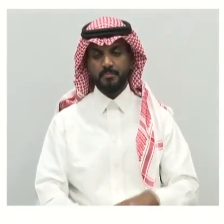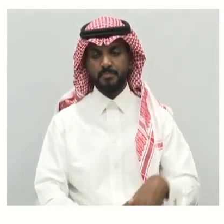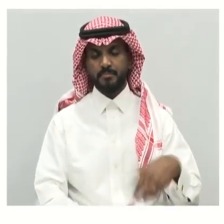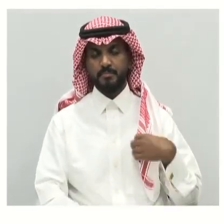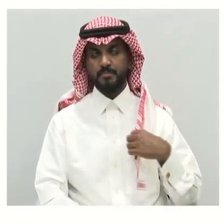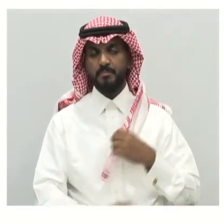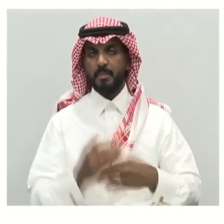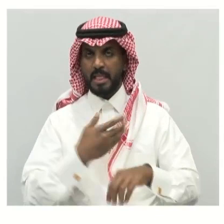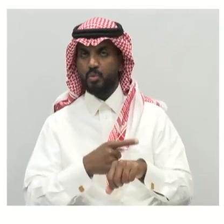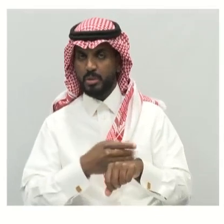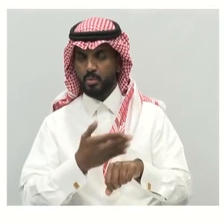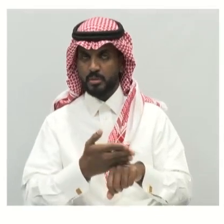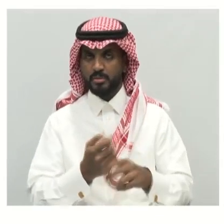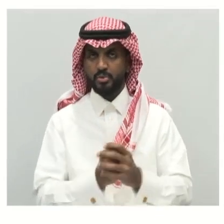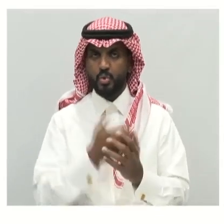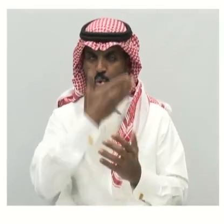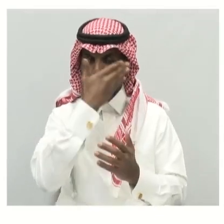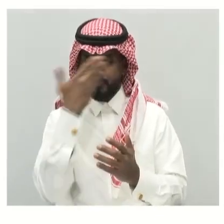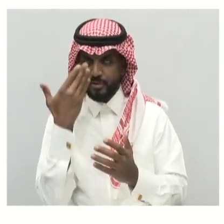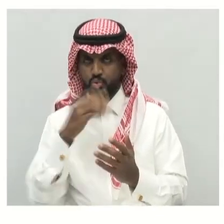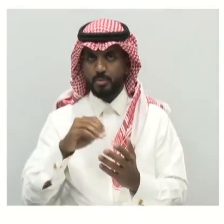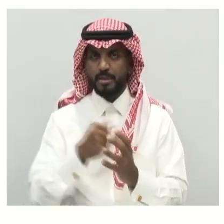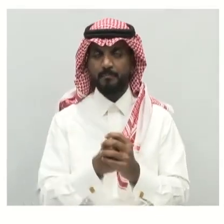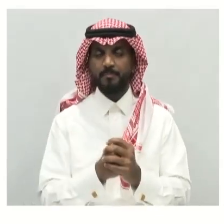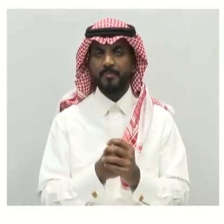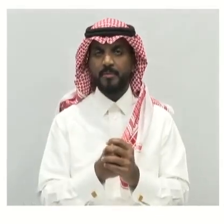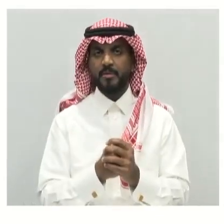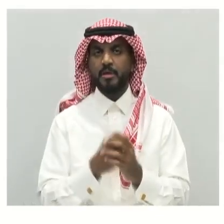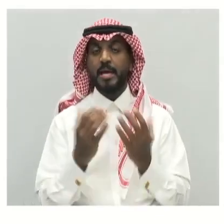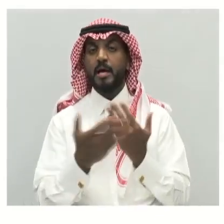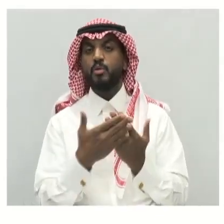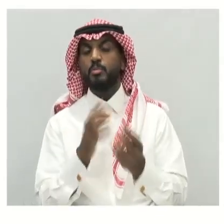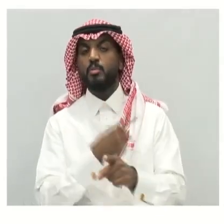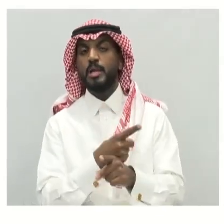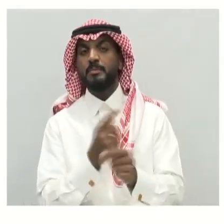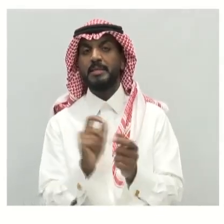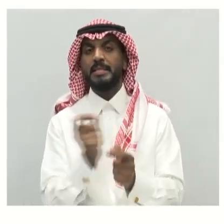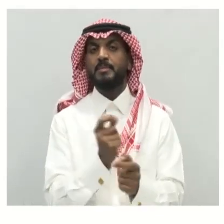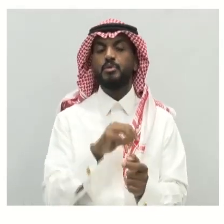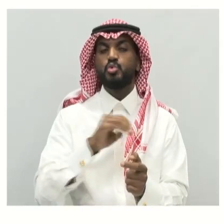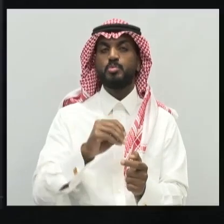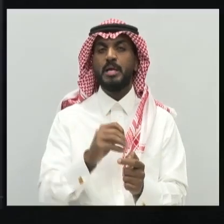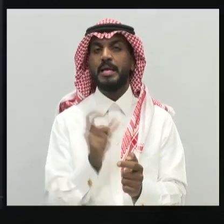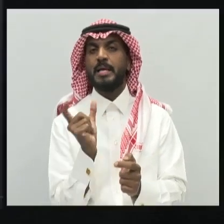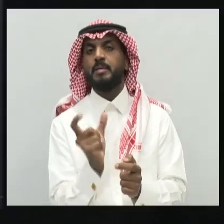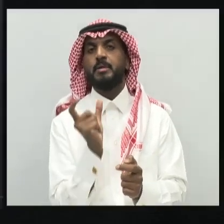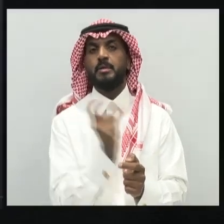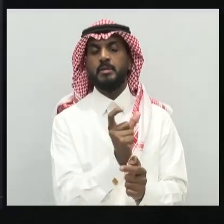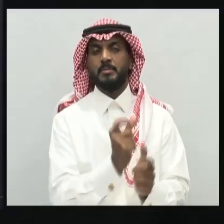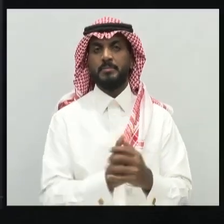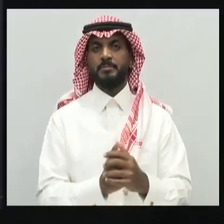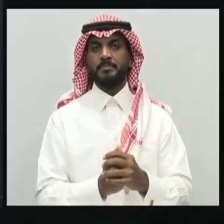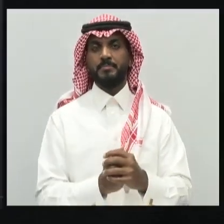بعد قليل ساخفي هذه الجمله ثم اطلب منكم كتابه هذه الجمله كلمه كلمه